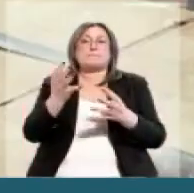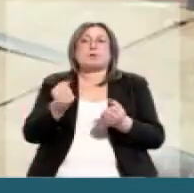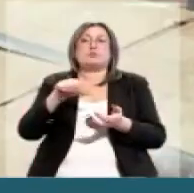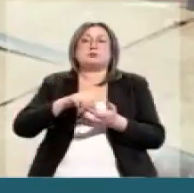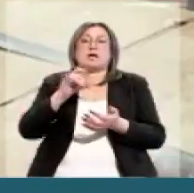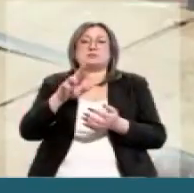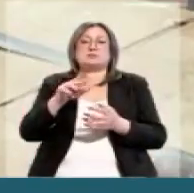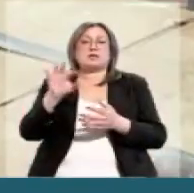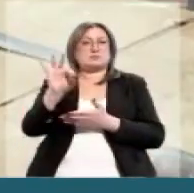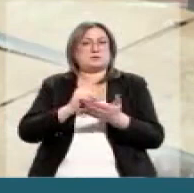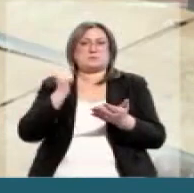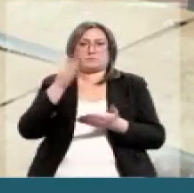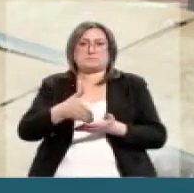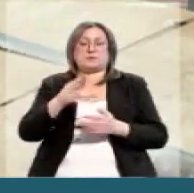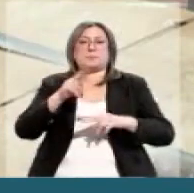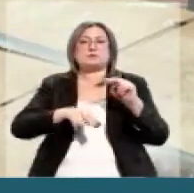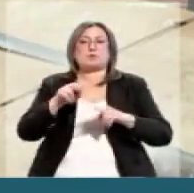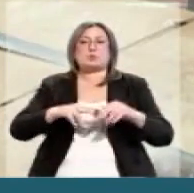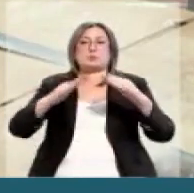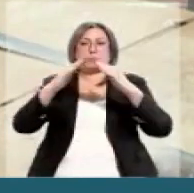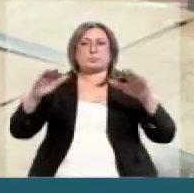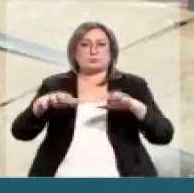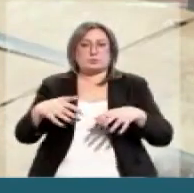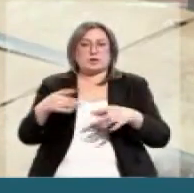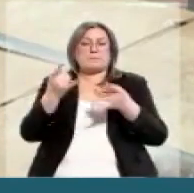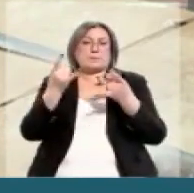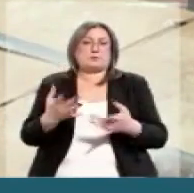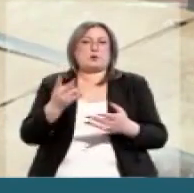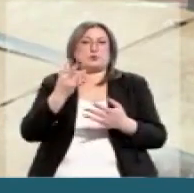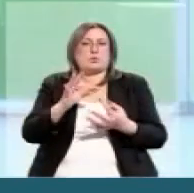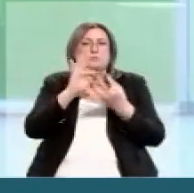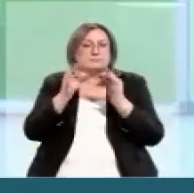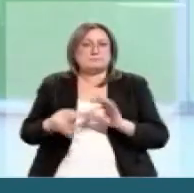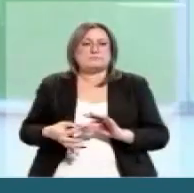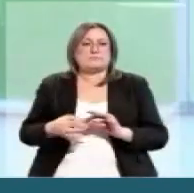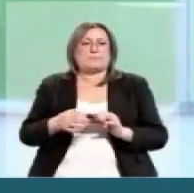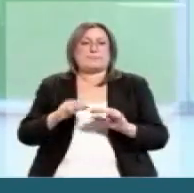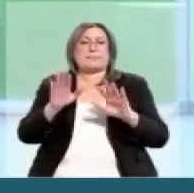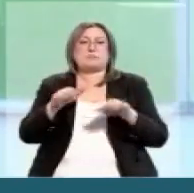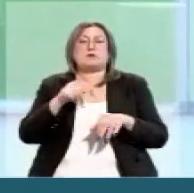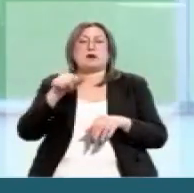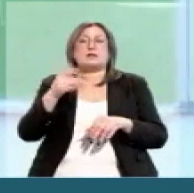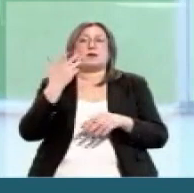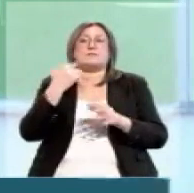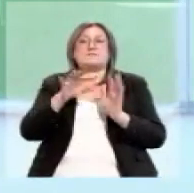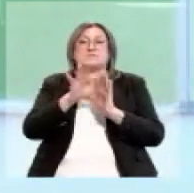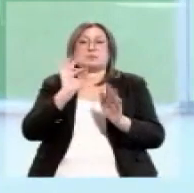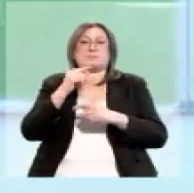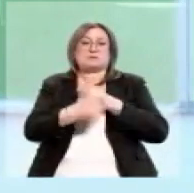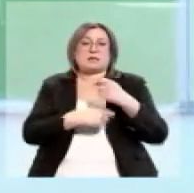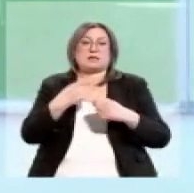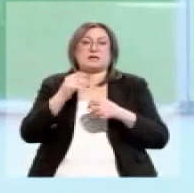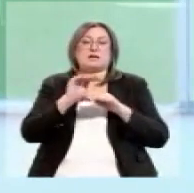акции отозвались незамедлительно. Построить будку казалось дело простое, но кропотливое. После того, как мы выбрали материал,